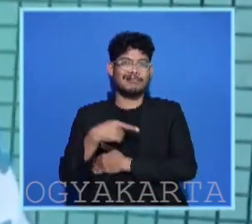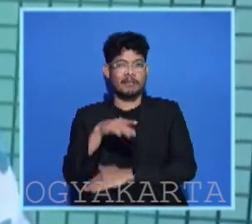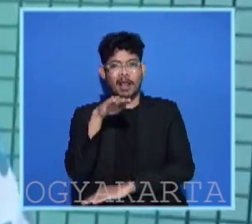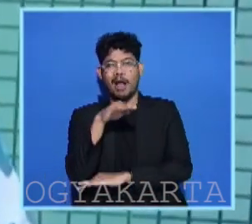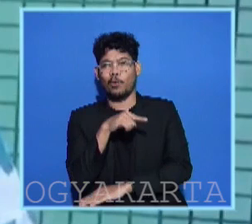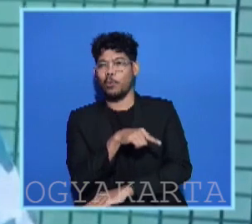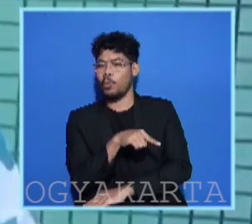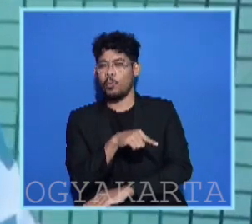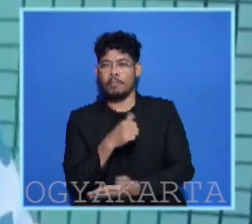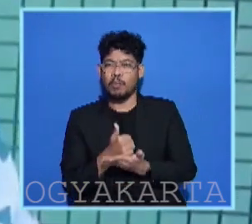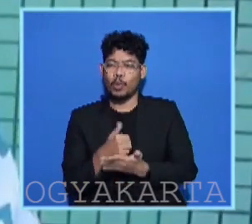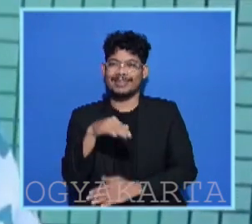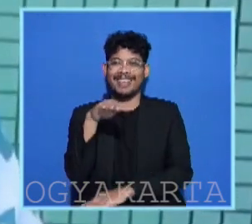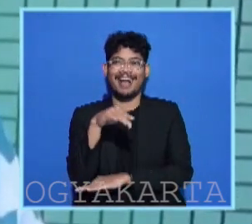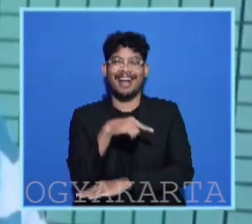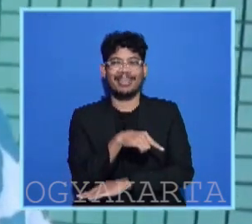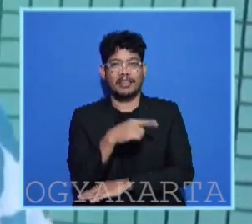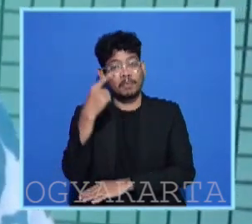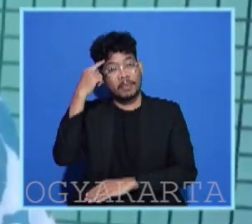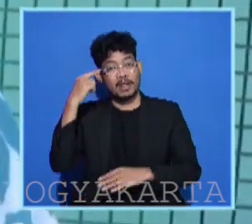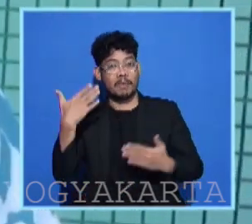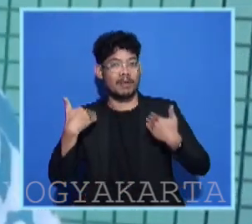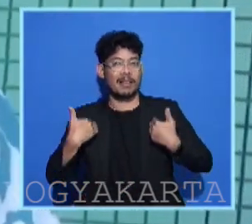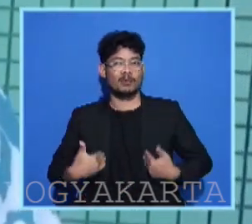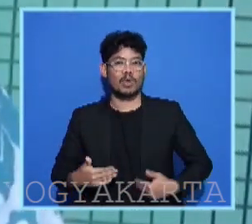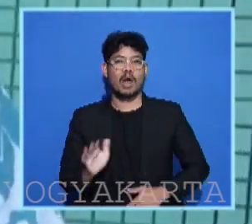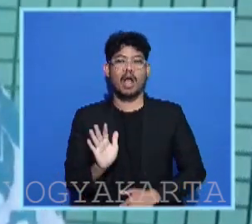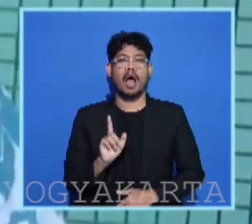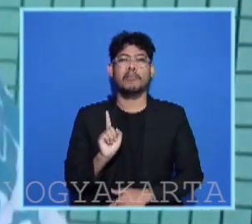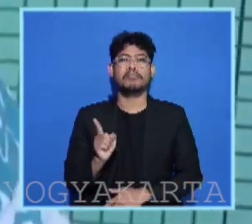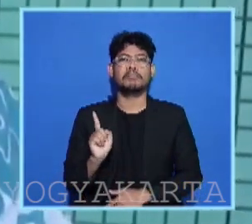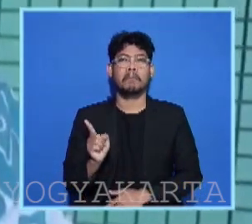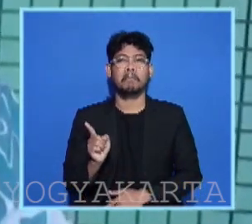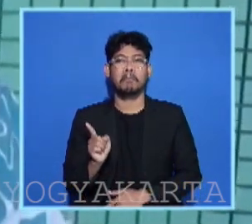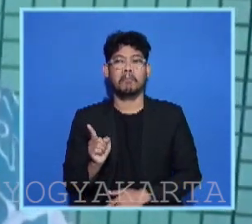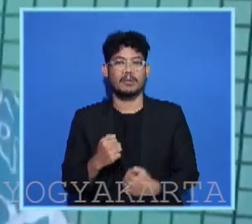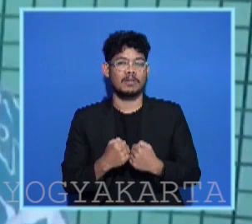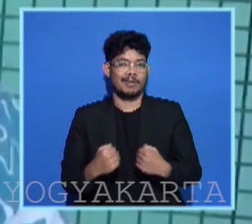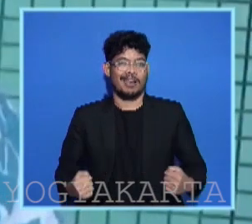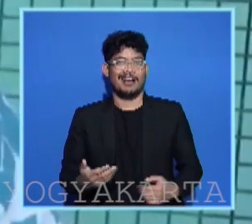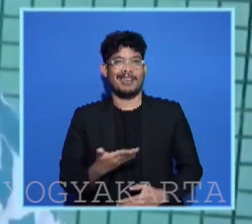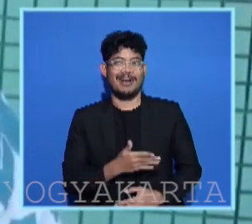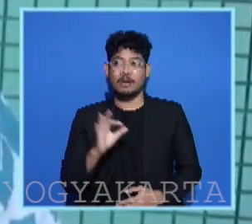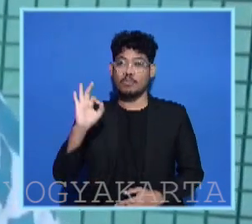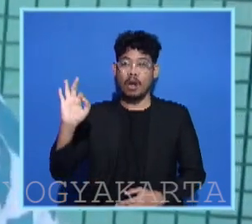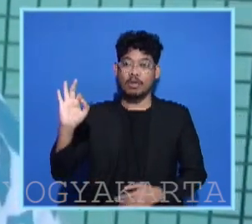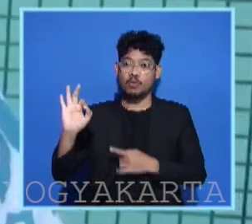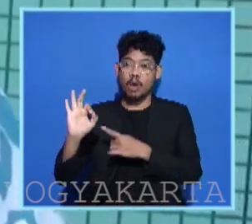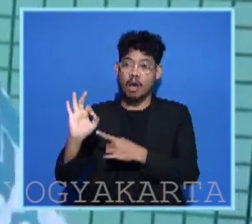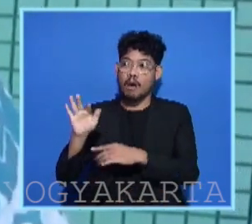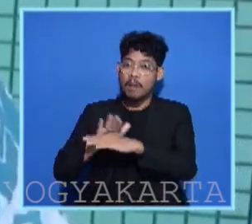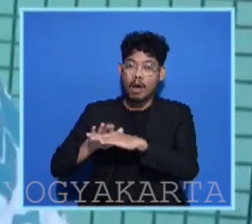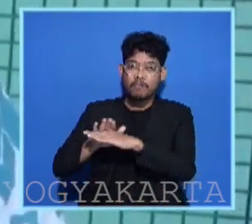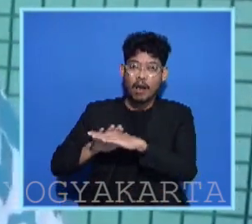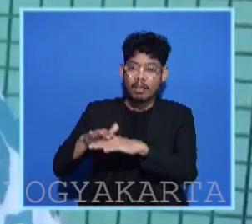tidak berperi kemanusiaan karena telah tega membunuh orang tua kandungnya sendiri yang telah melahirkan, merawat, mendidik dan membesarkan